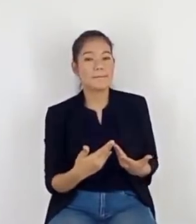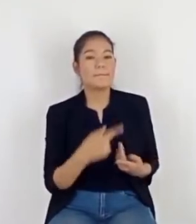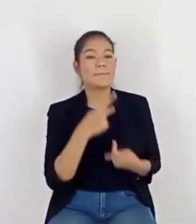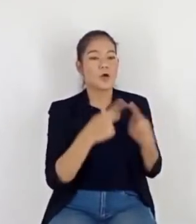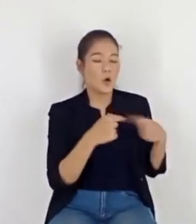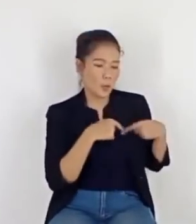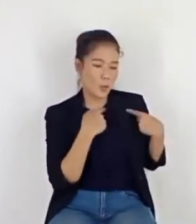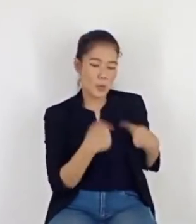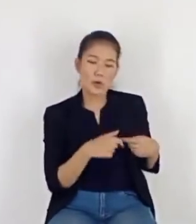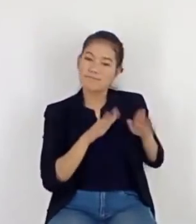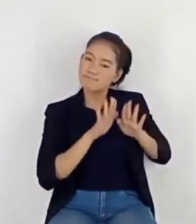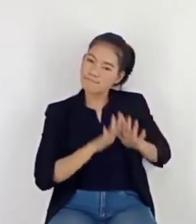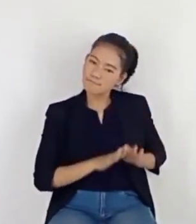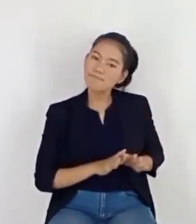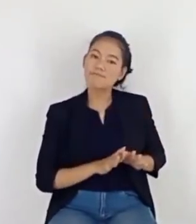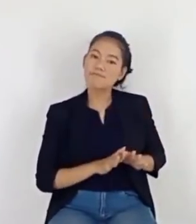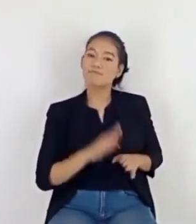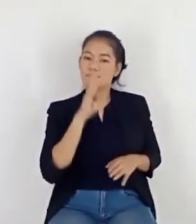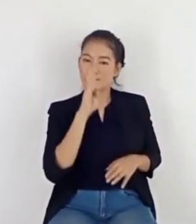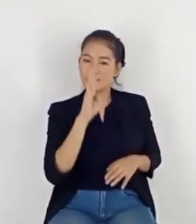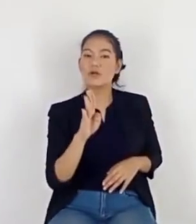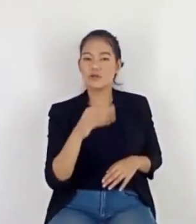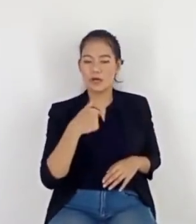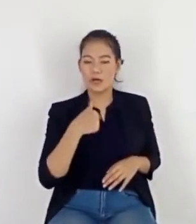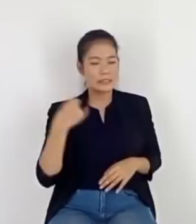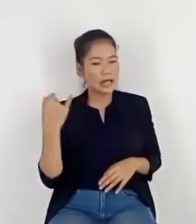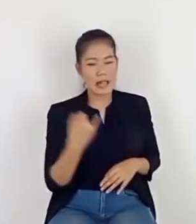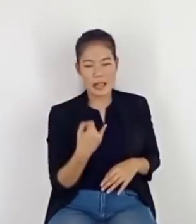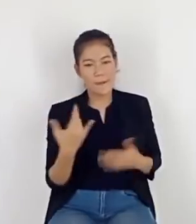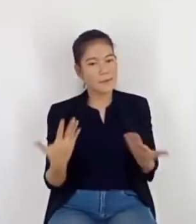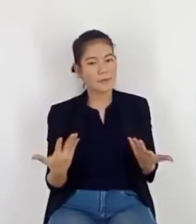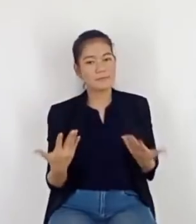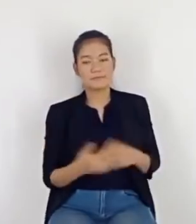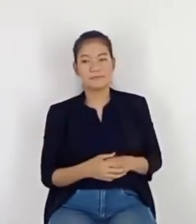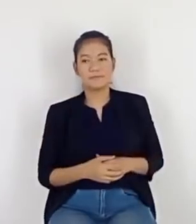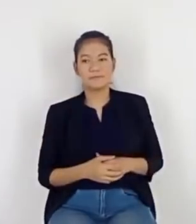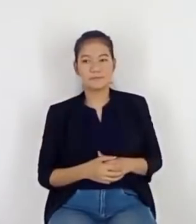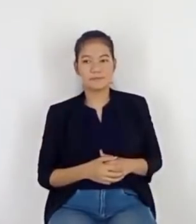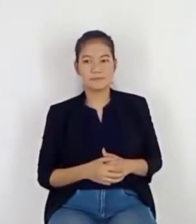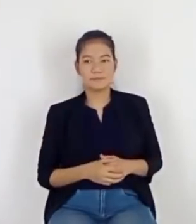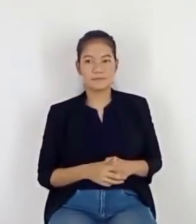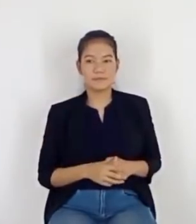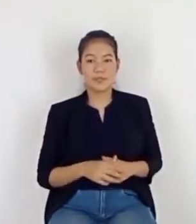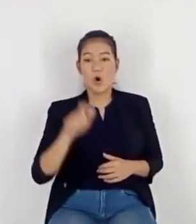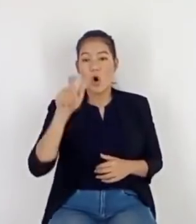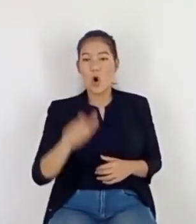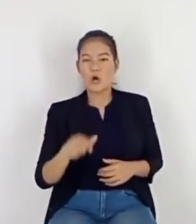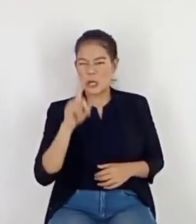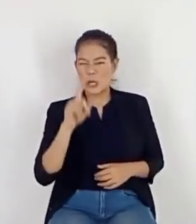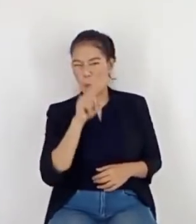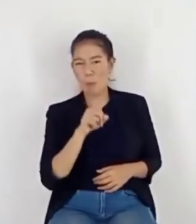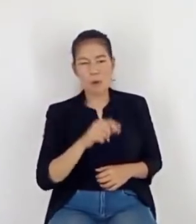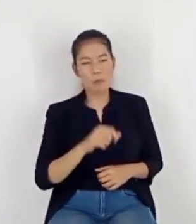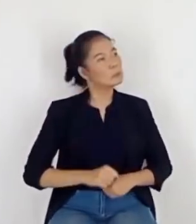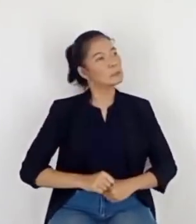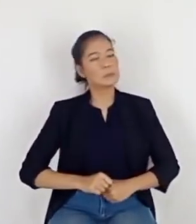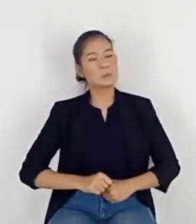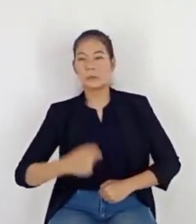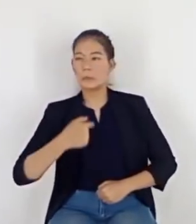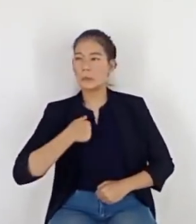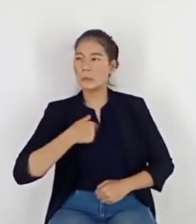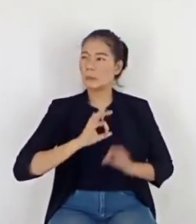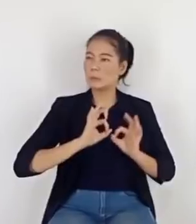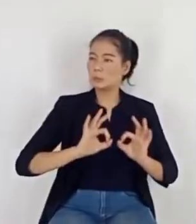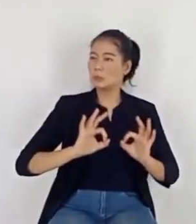hati. Mengaku apa yang tidak benar dalam dirinya. Orang yang angkuh, yang merasa dirinya